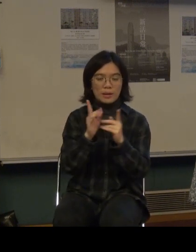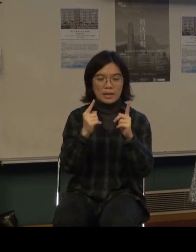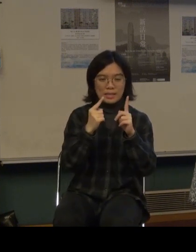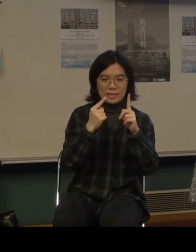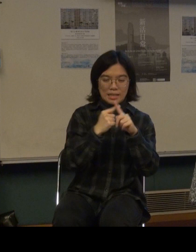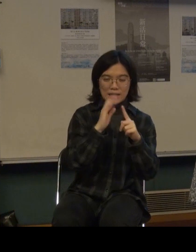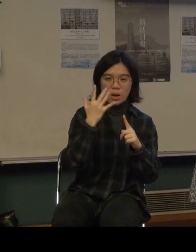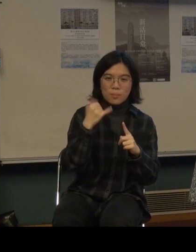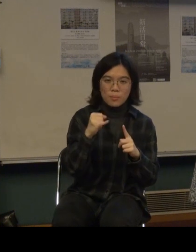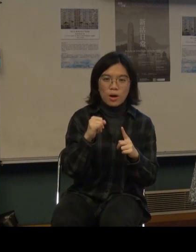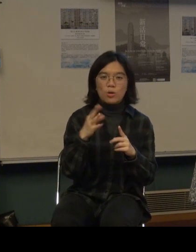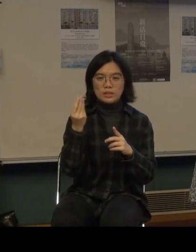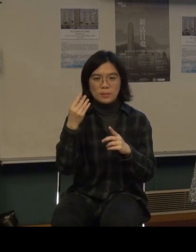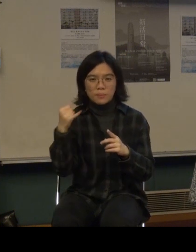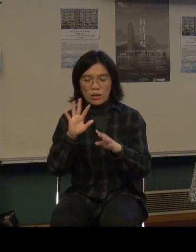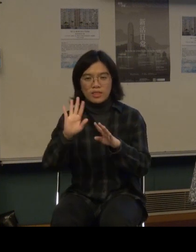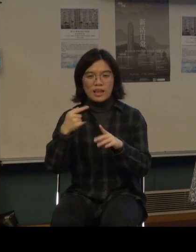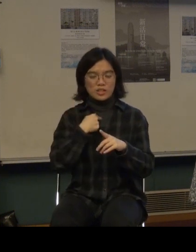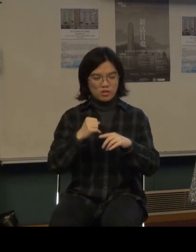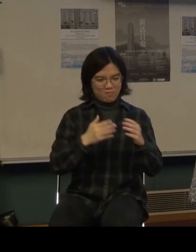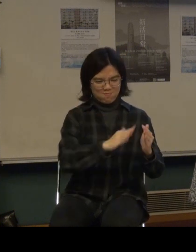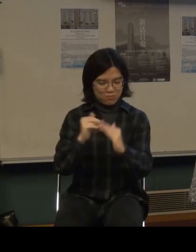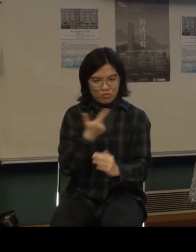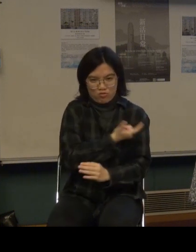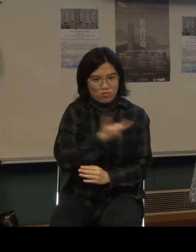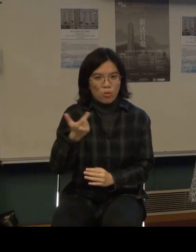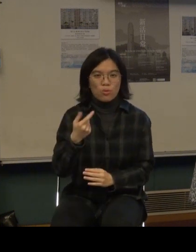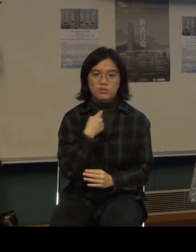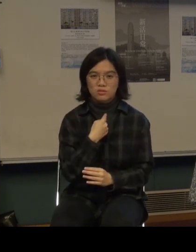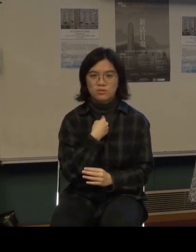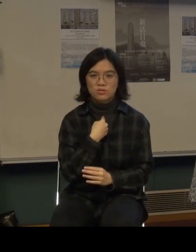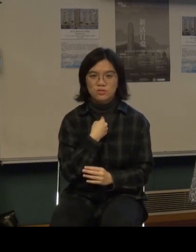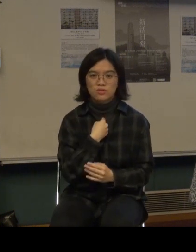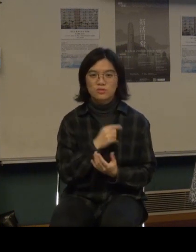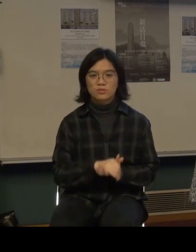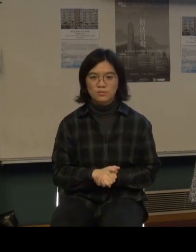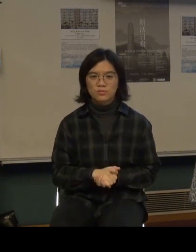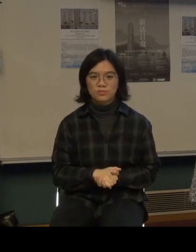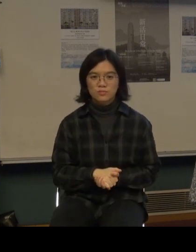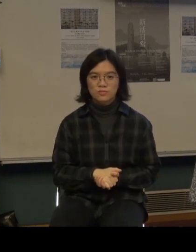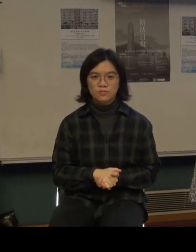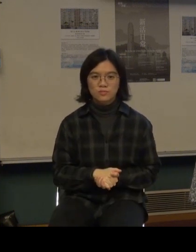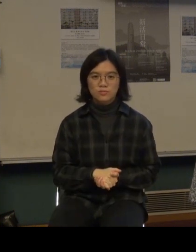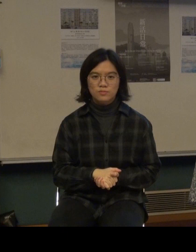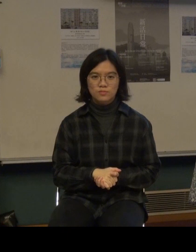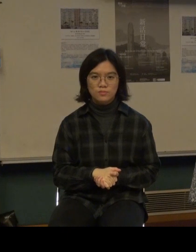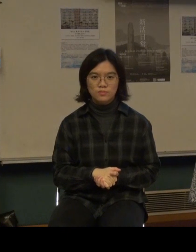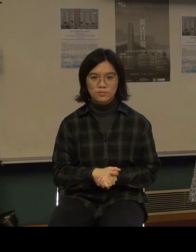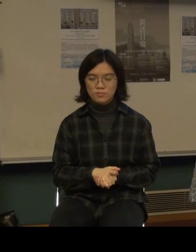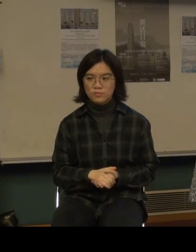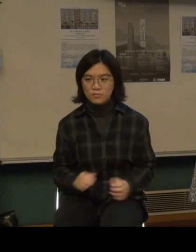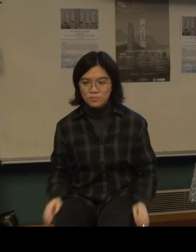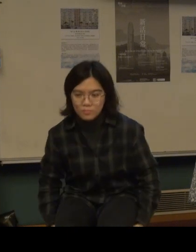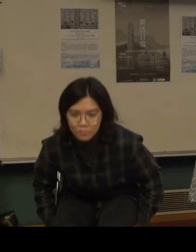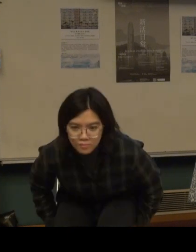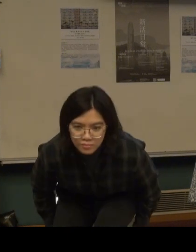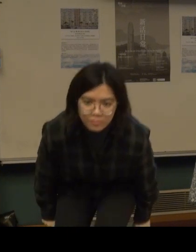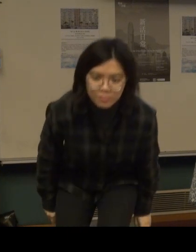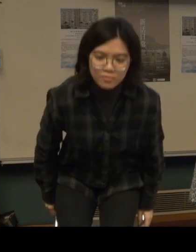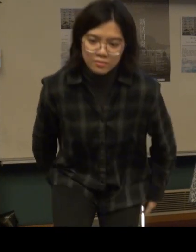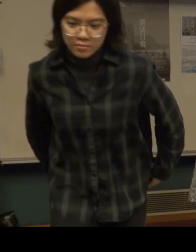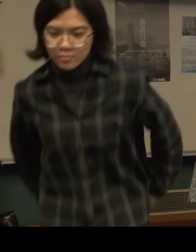去起最多嘅嘢出嚟啊！最少嘅人力物力咧，去起最多嘅嘢出嚟嚇。 甚至